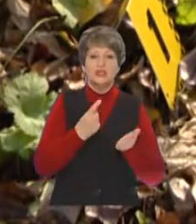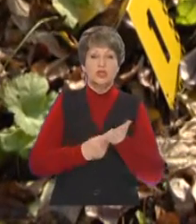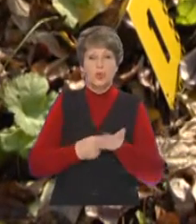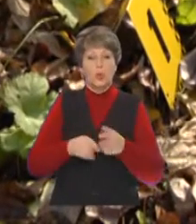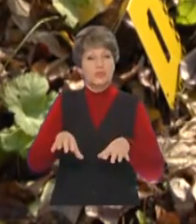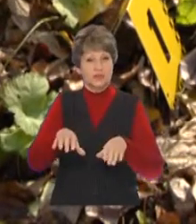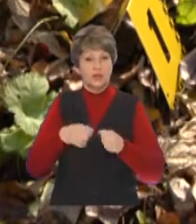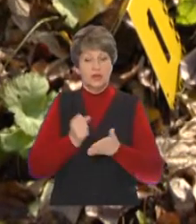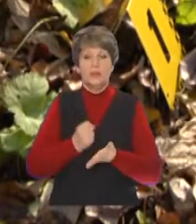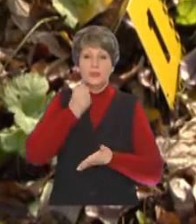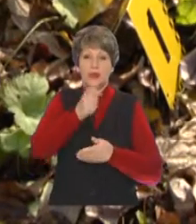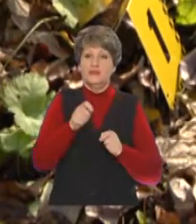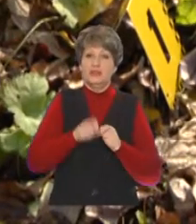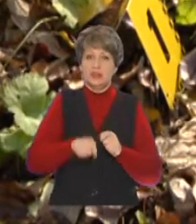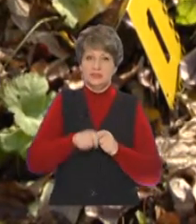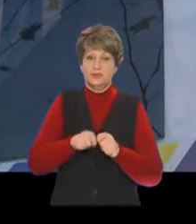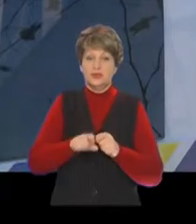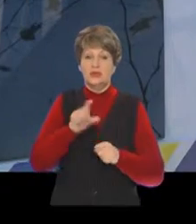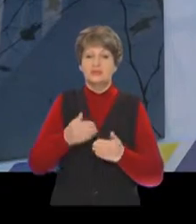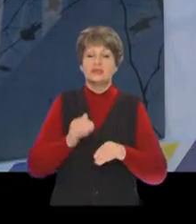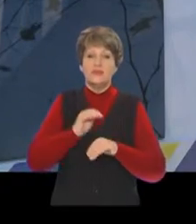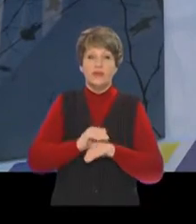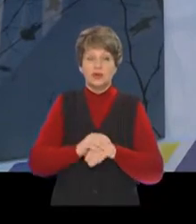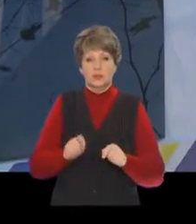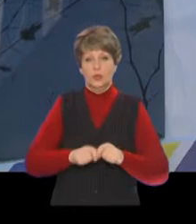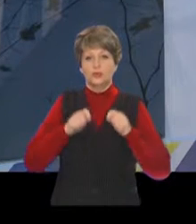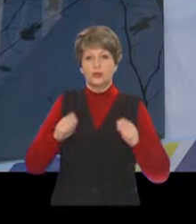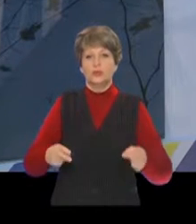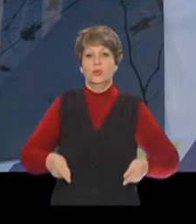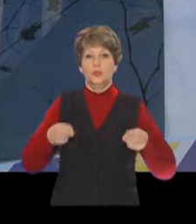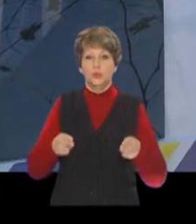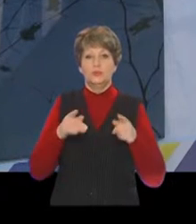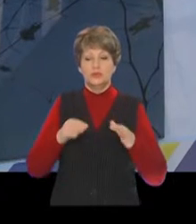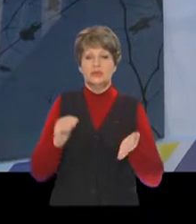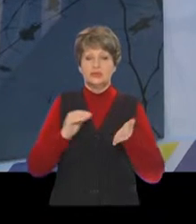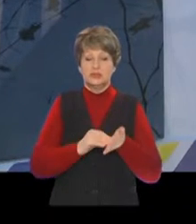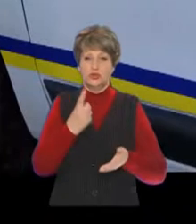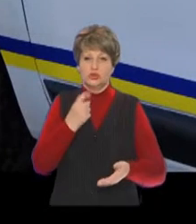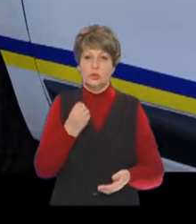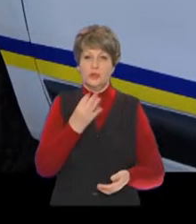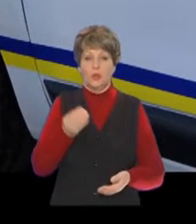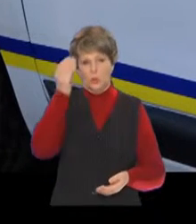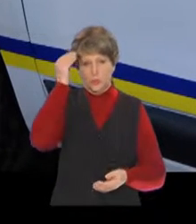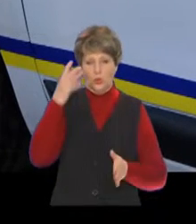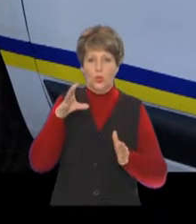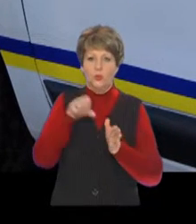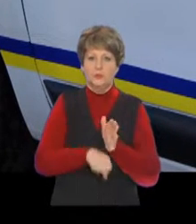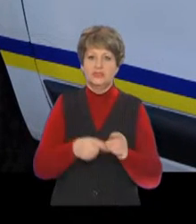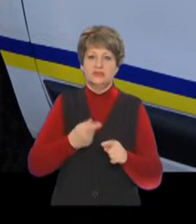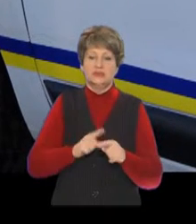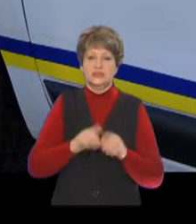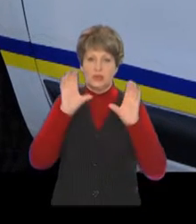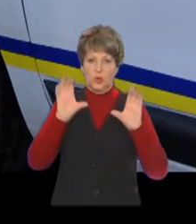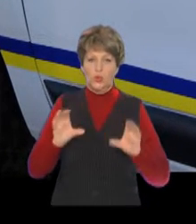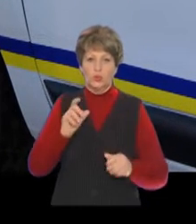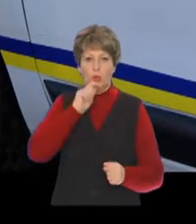докази вилучено та направлено на експертизу. За даним фактом відкрито кримінальне провадження за статтею 115 «Умисне вбивство Кримінального